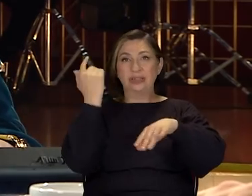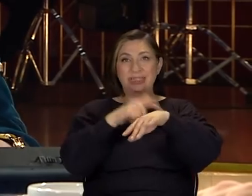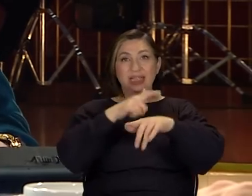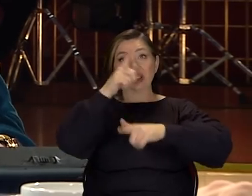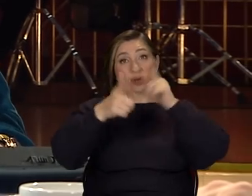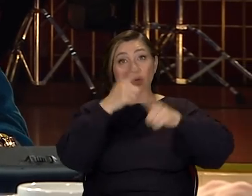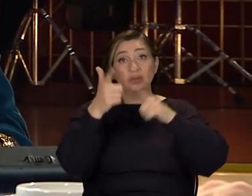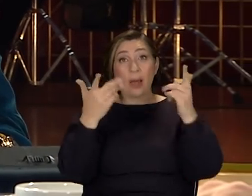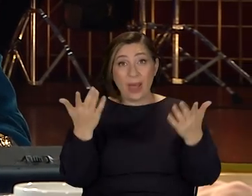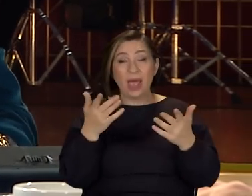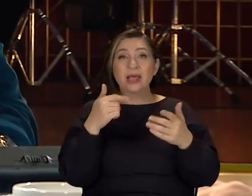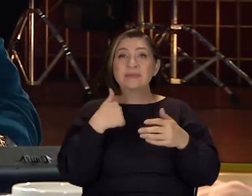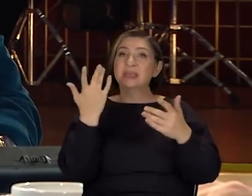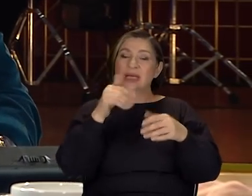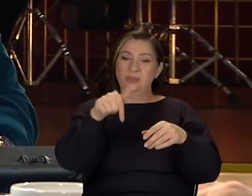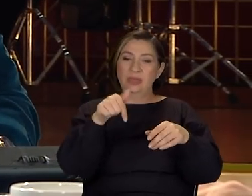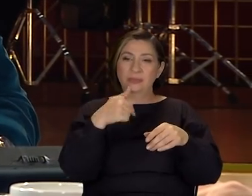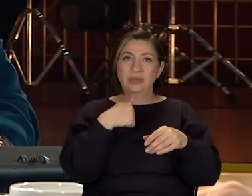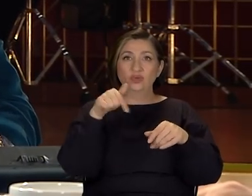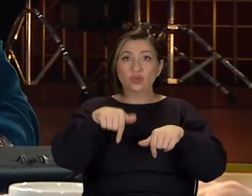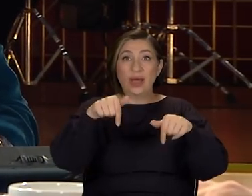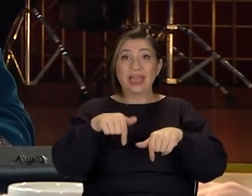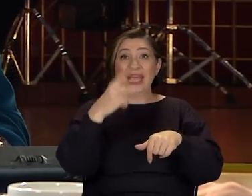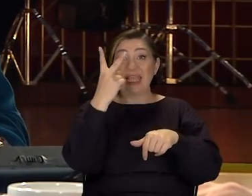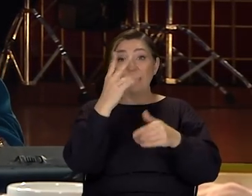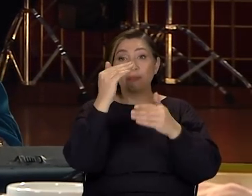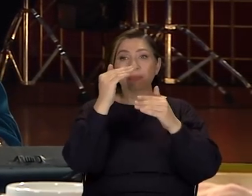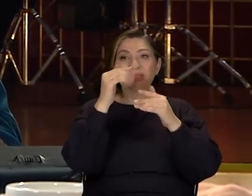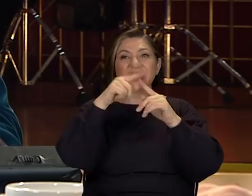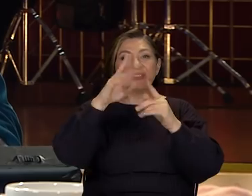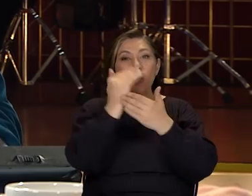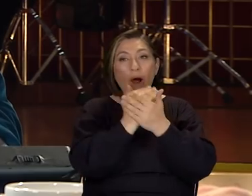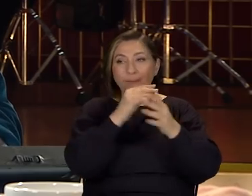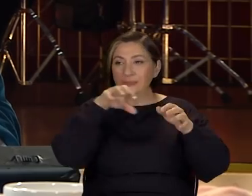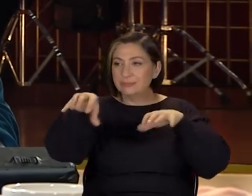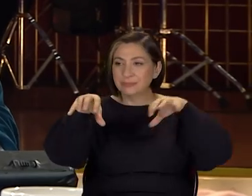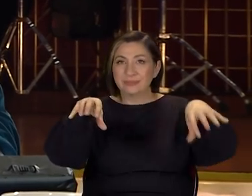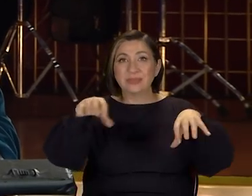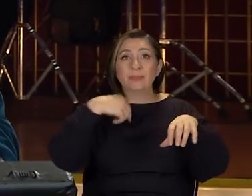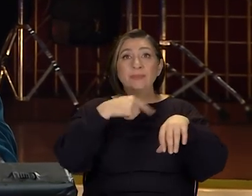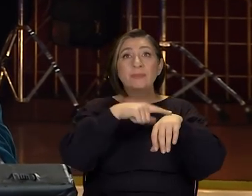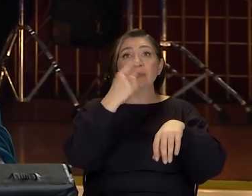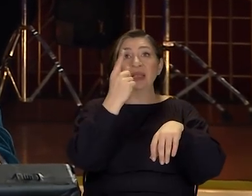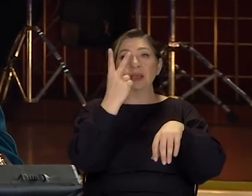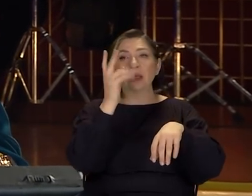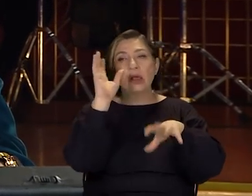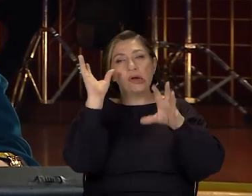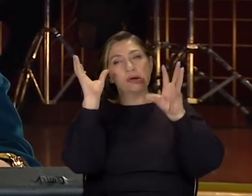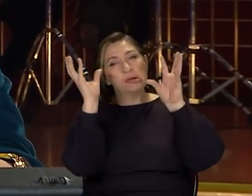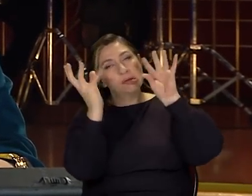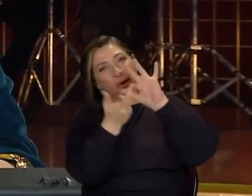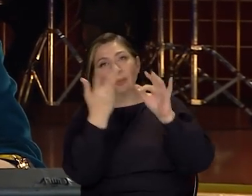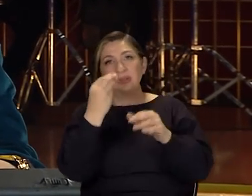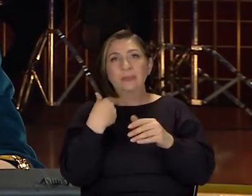saatte çekiyoruz ama şimdi biz mesela biz şu anda iki tane program çekiyoruz. Ben 1'de 2'de filan manyağa döndüreceğim